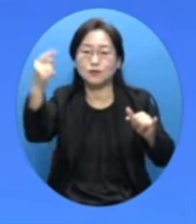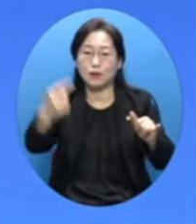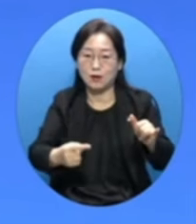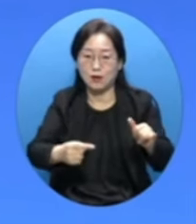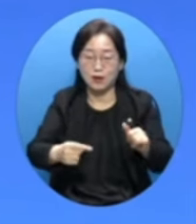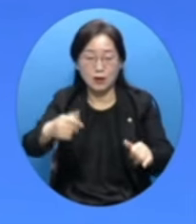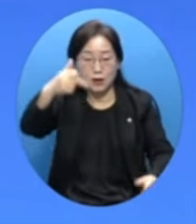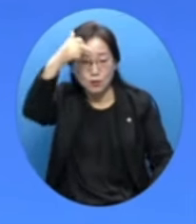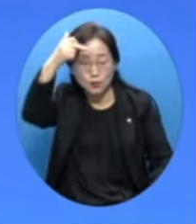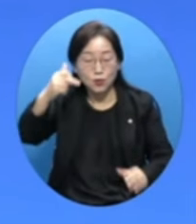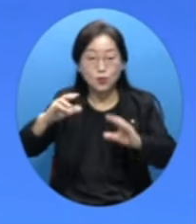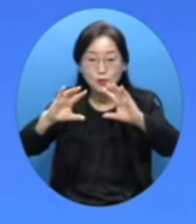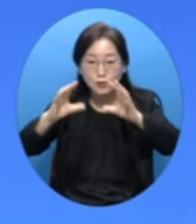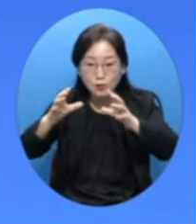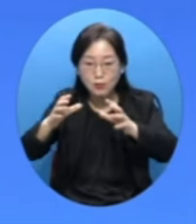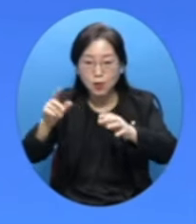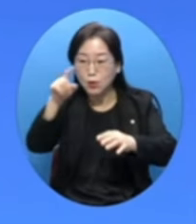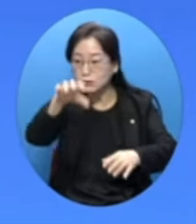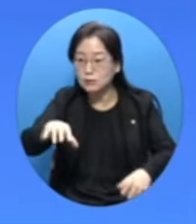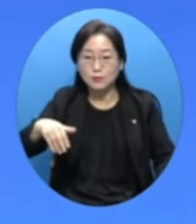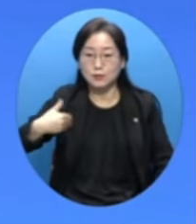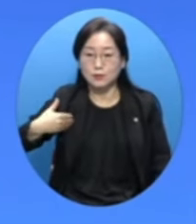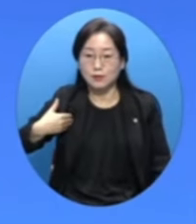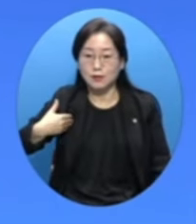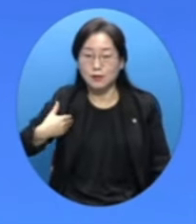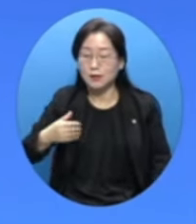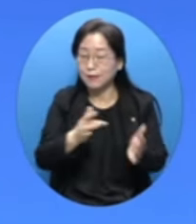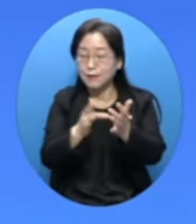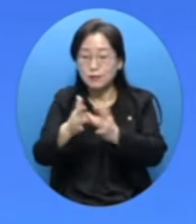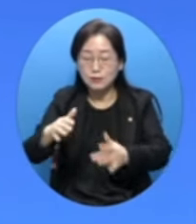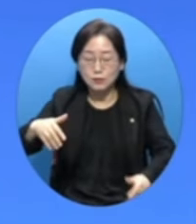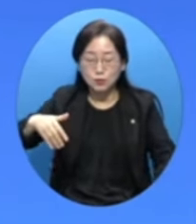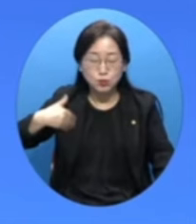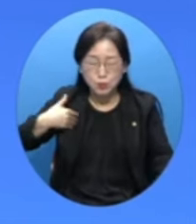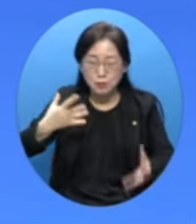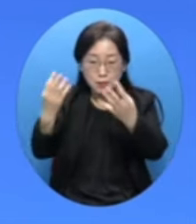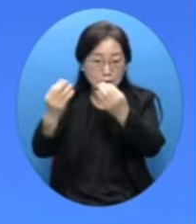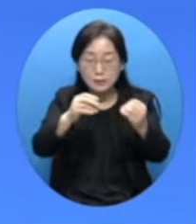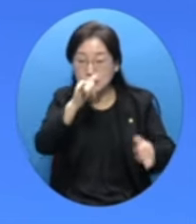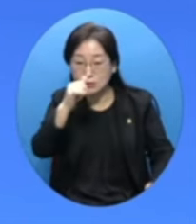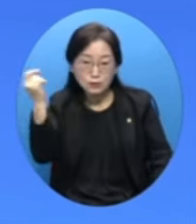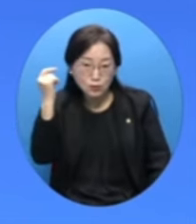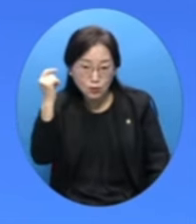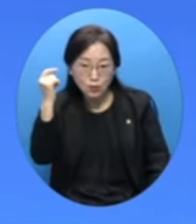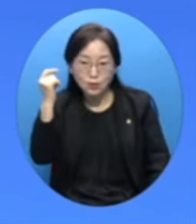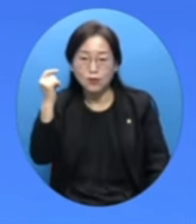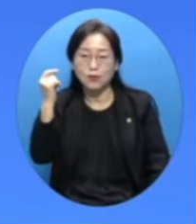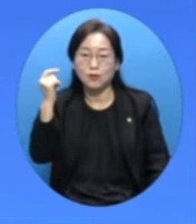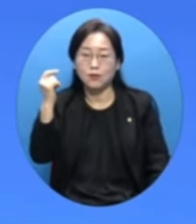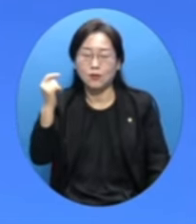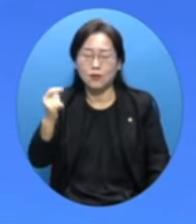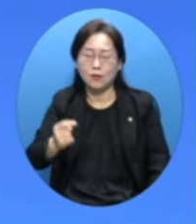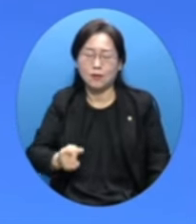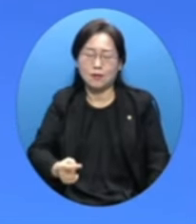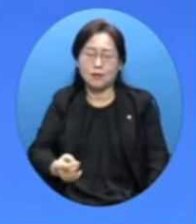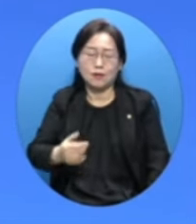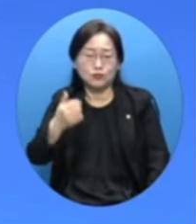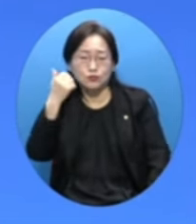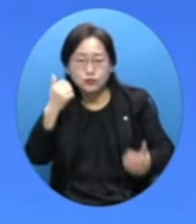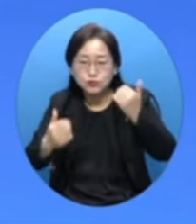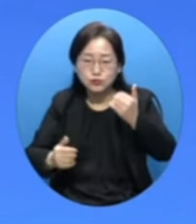어딘지도 모르고 그곳에 예수님 모르는 수많은 사람이 있다는 얘기를 듣고 그들은 너도나도